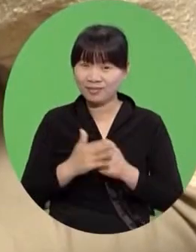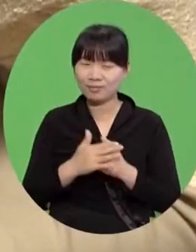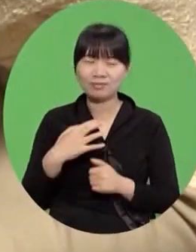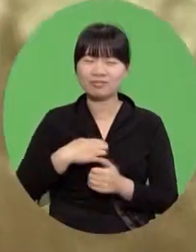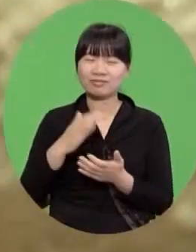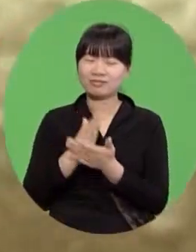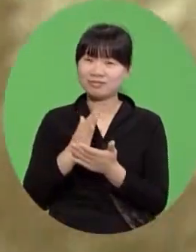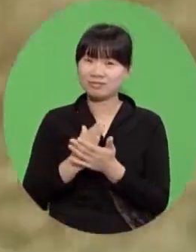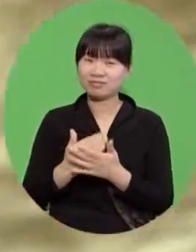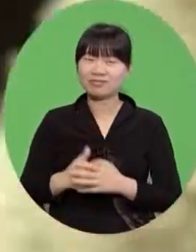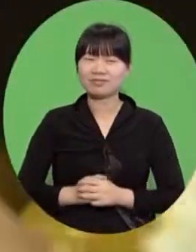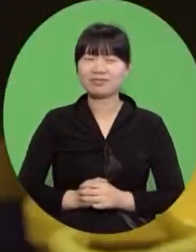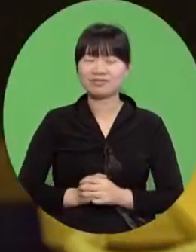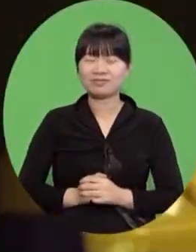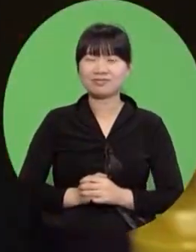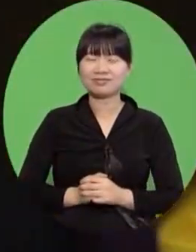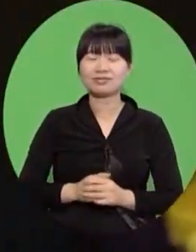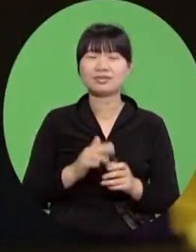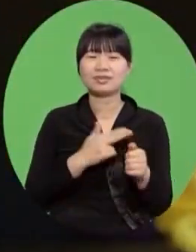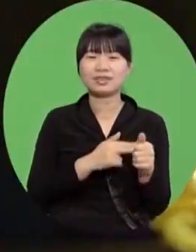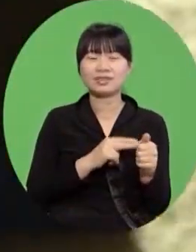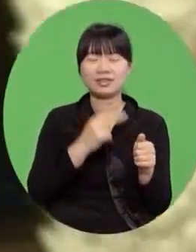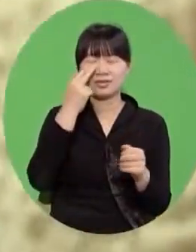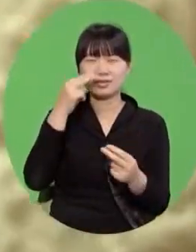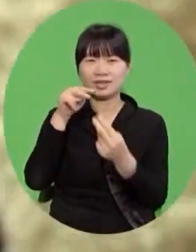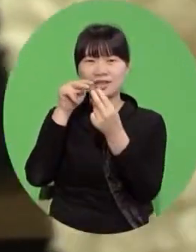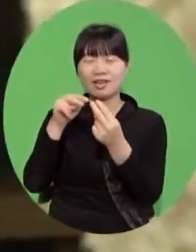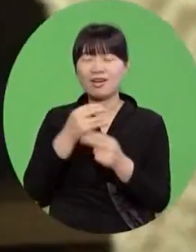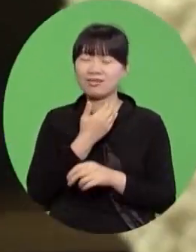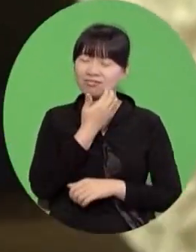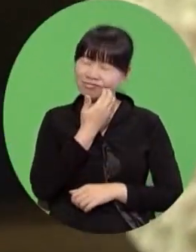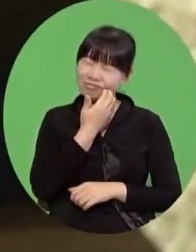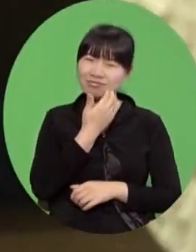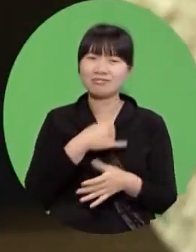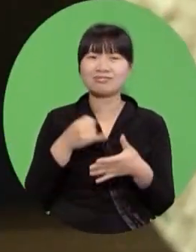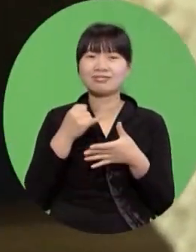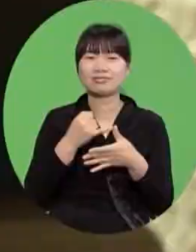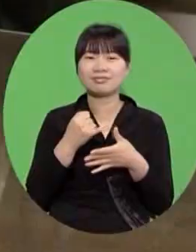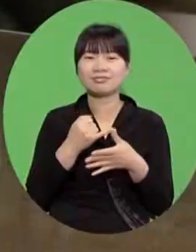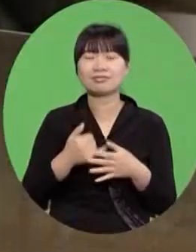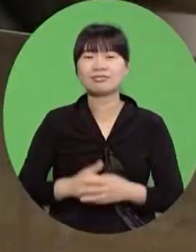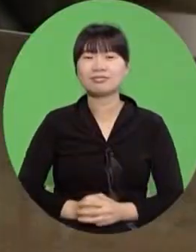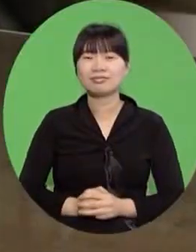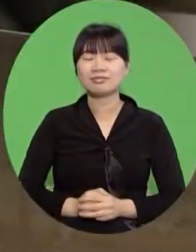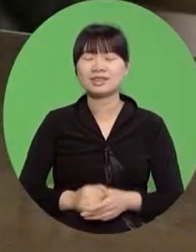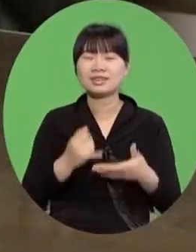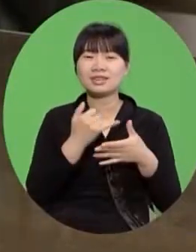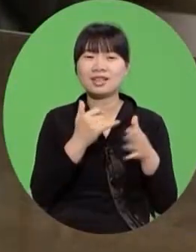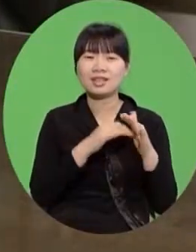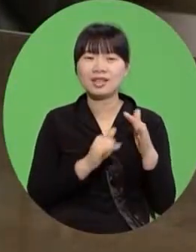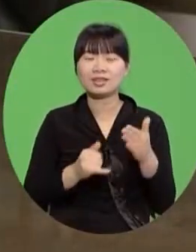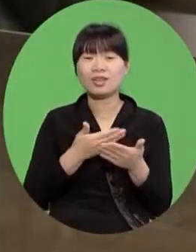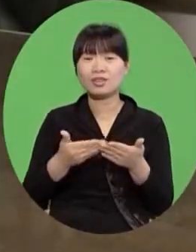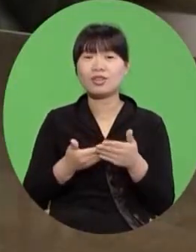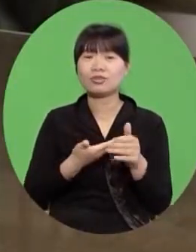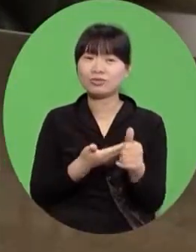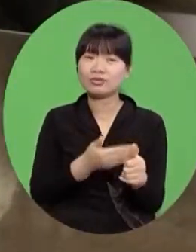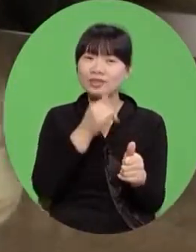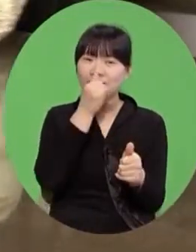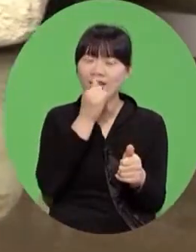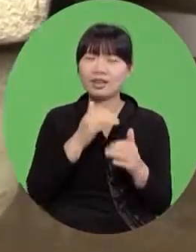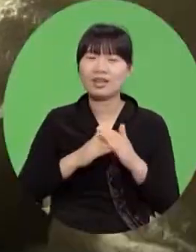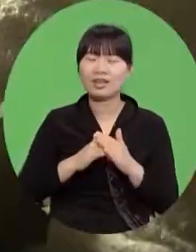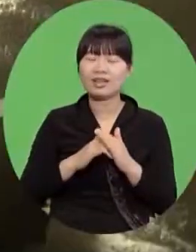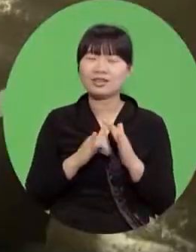마세요. 오, 잡았습니다. 선생님과 눈을 마주치기가 쑥스러운 희연이. 희연이 내 가족을 그려주는 거야.